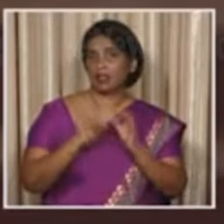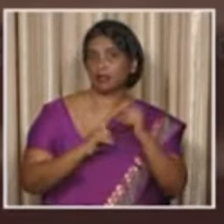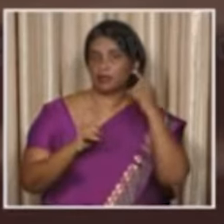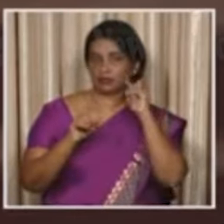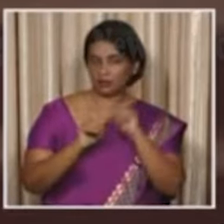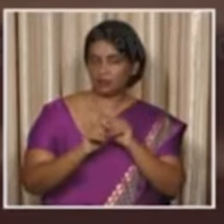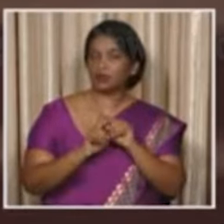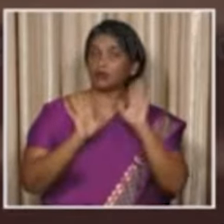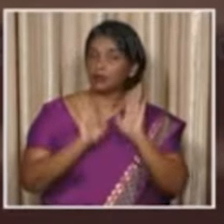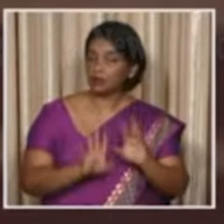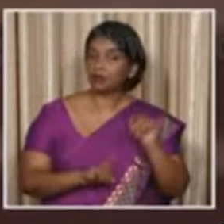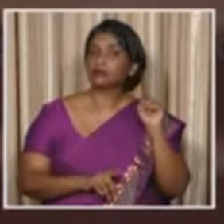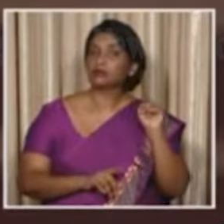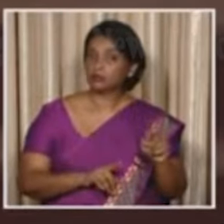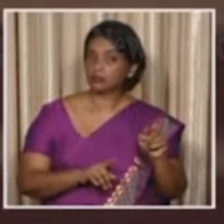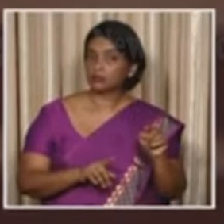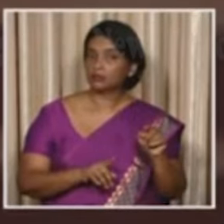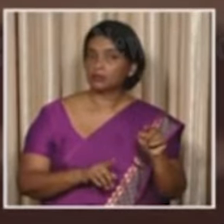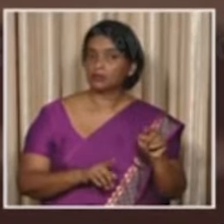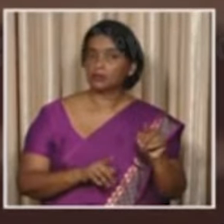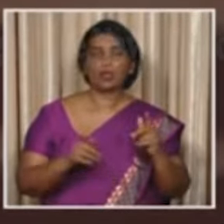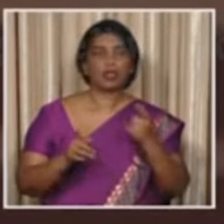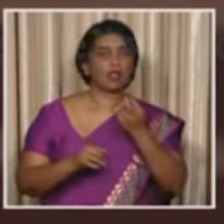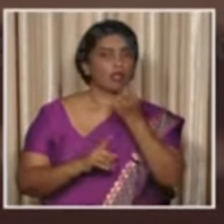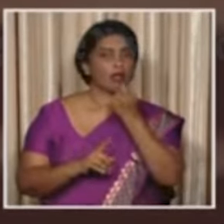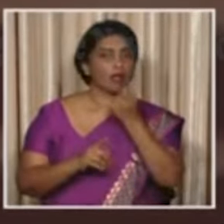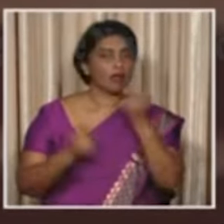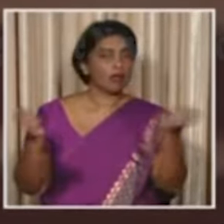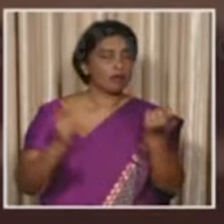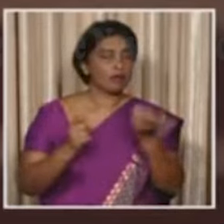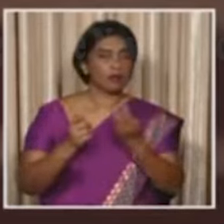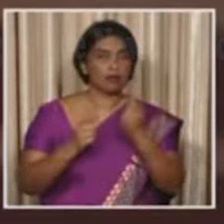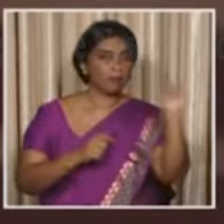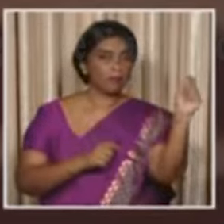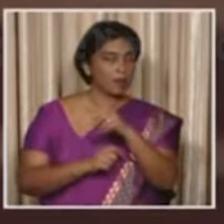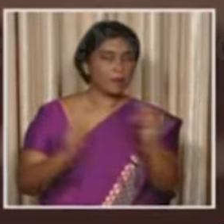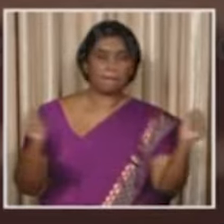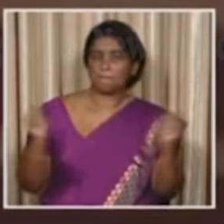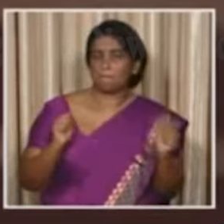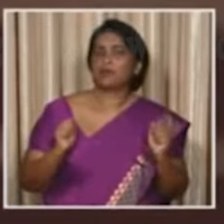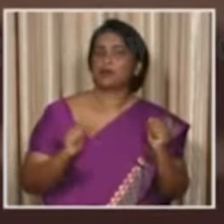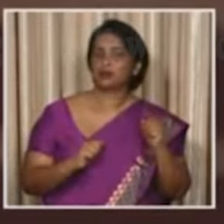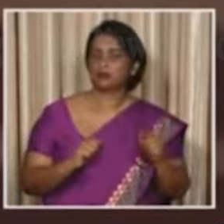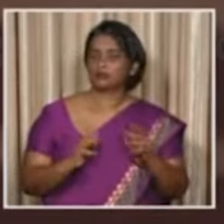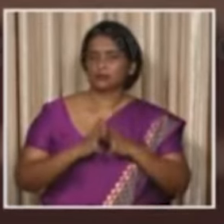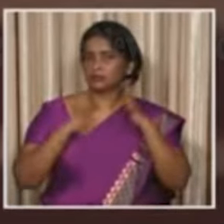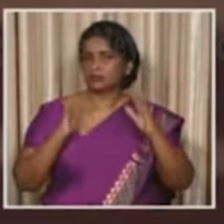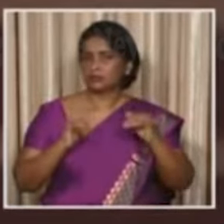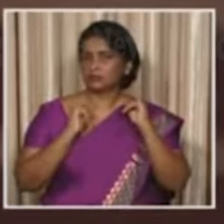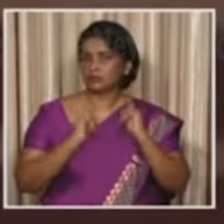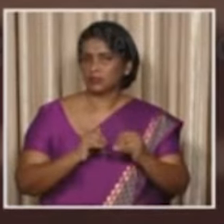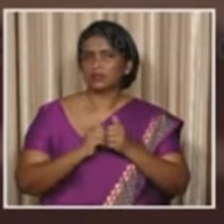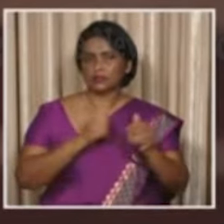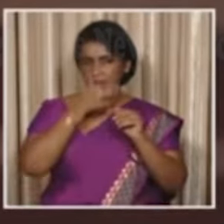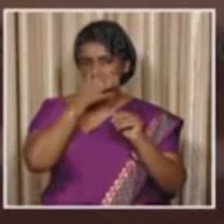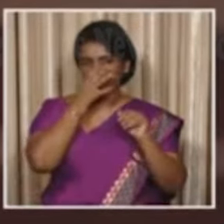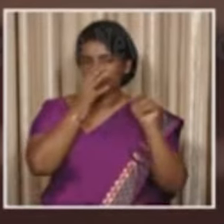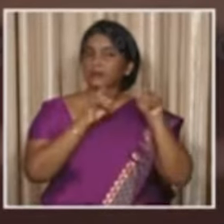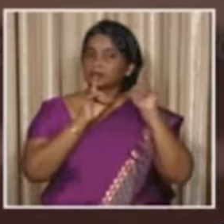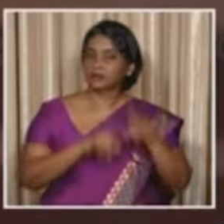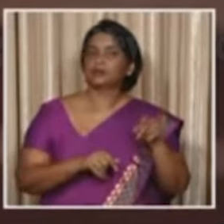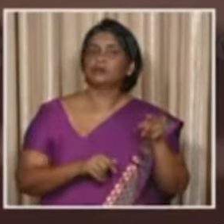පිළිබඳ. හැබැයි එහෙමයි කියලා කඩවලට සල්ලි දුන්නත් නම් බය කරනවා මිනිසුන්ව බය කළා. මේක මහා ජරා විදියට යන දෙයක්. ඒ